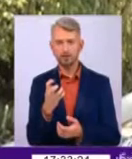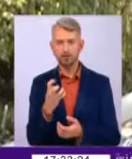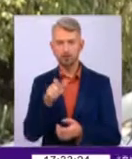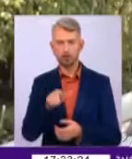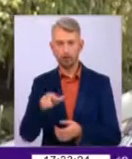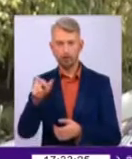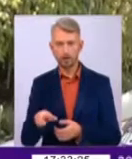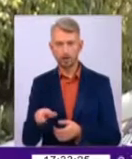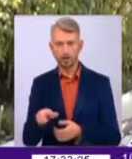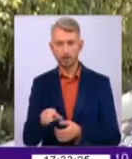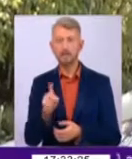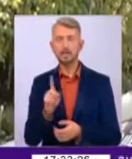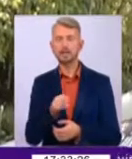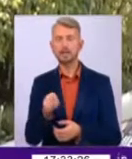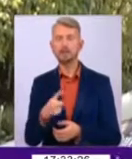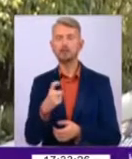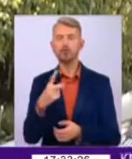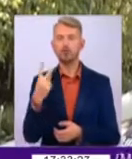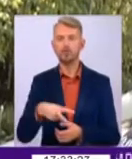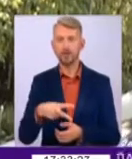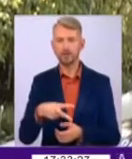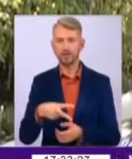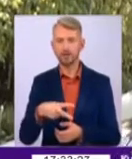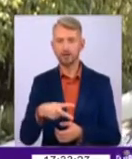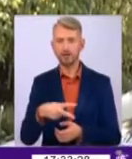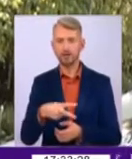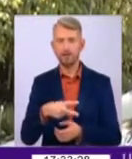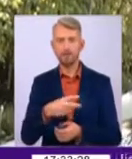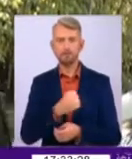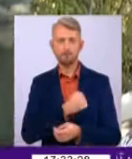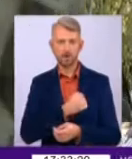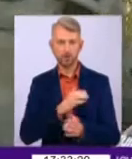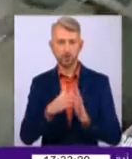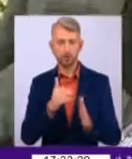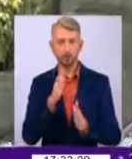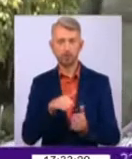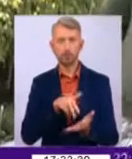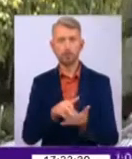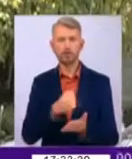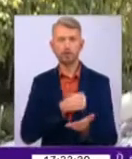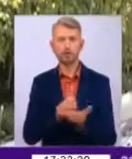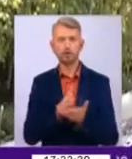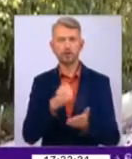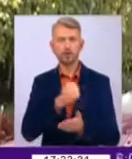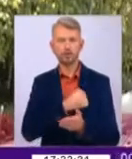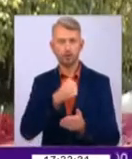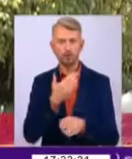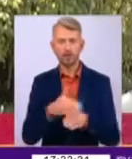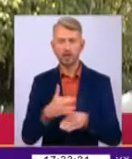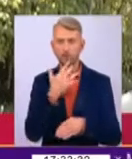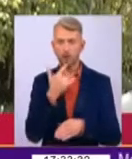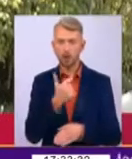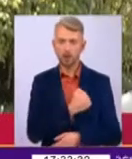чоловік. З них 120 призовників будуть проходити військову службу в військових частинах Національної